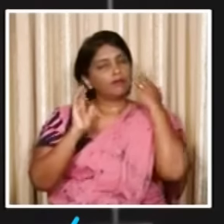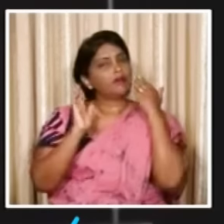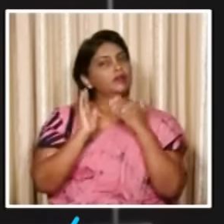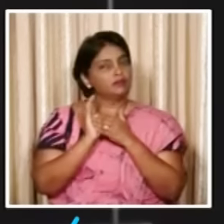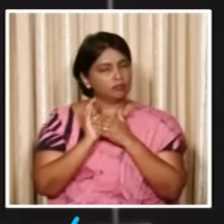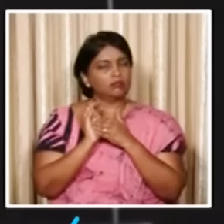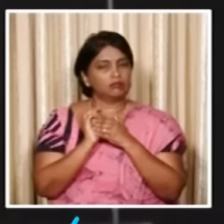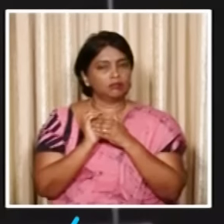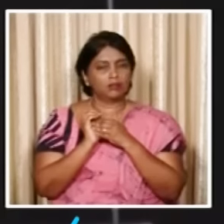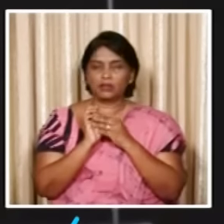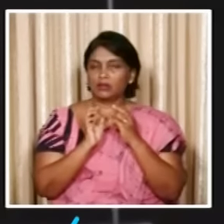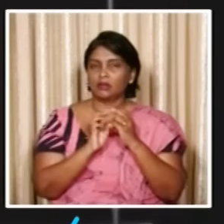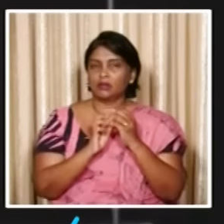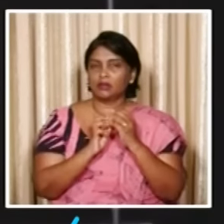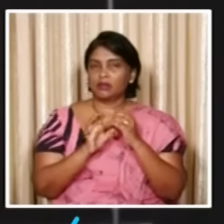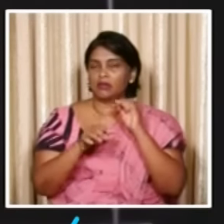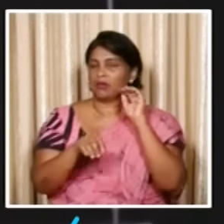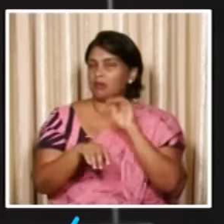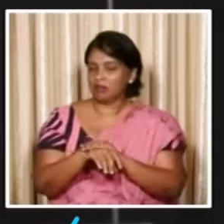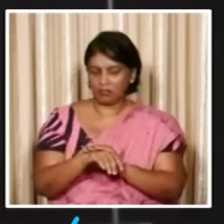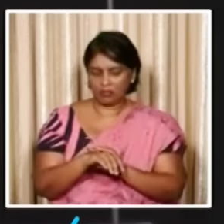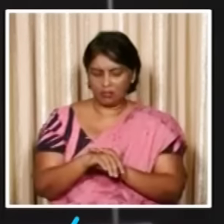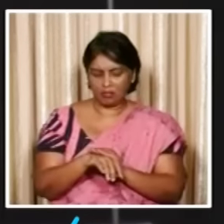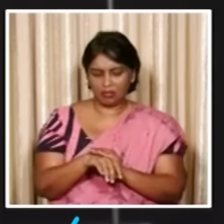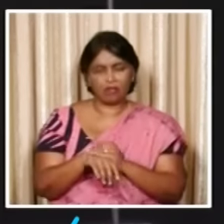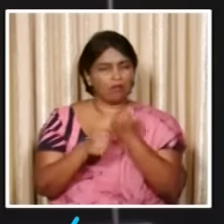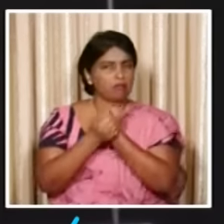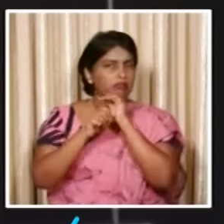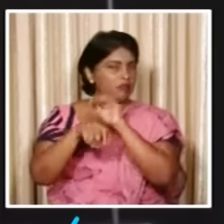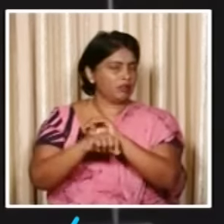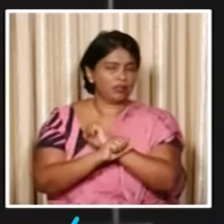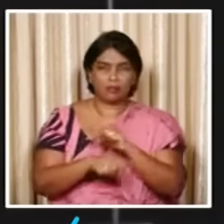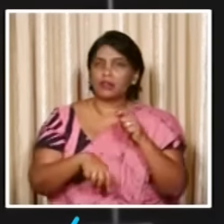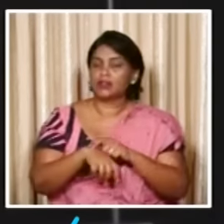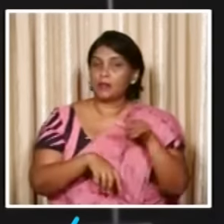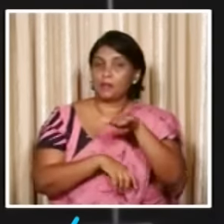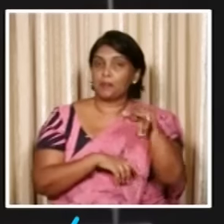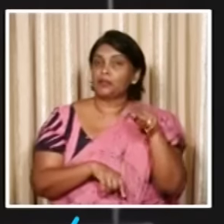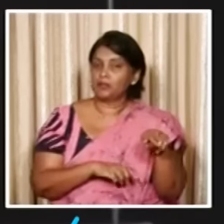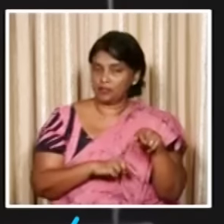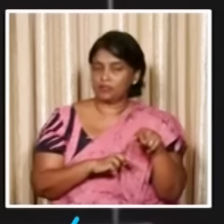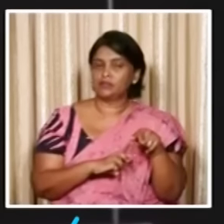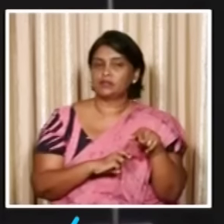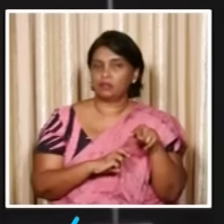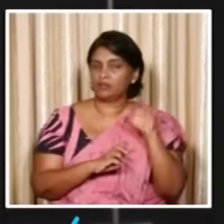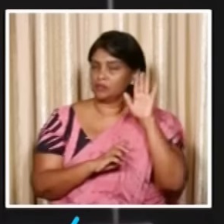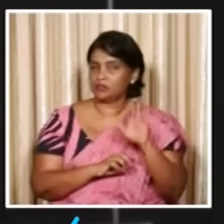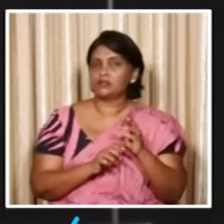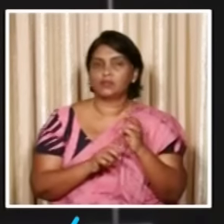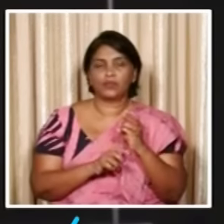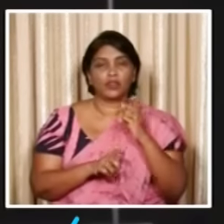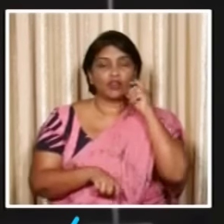2023-4-27 நீதிமன்ற தீர்ப்பின் பிரகாரம் அப்பிரதேச மக்கள், ஆலய பூசகர், நாடாளுமன்ற உறுப்பினர்கள், இந்து மத அமைப்புகள் இணைந்து